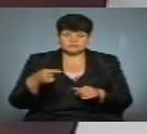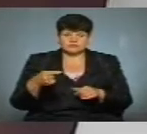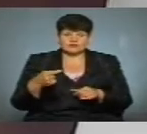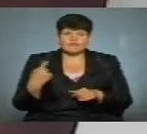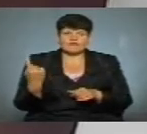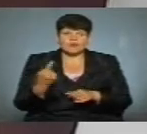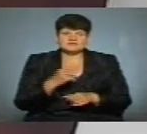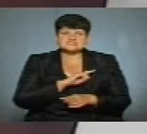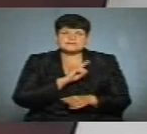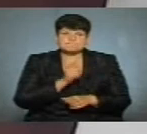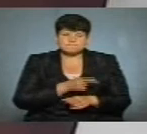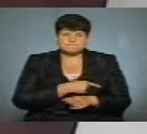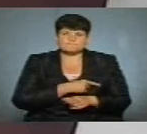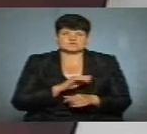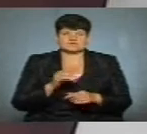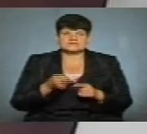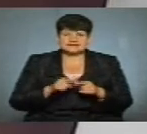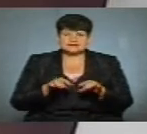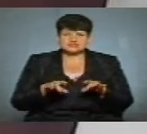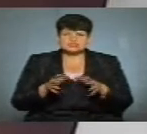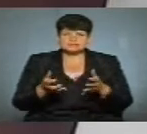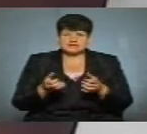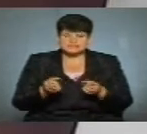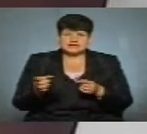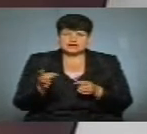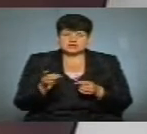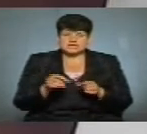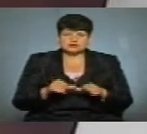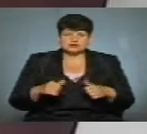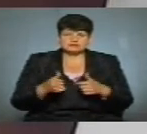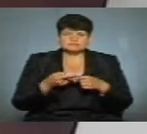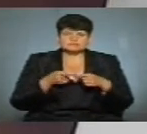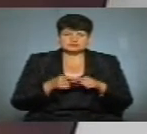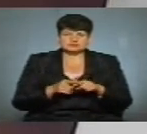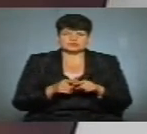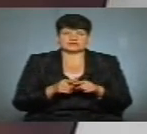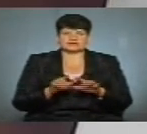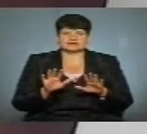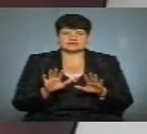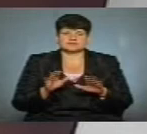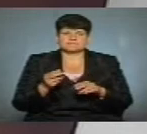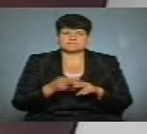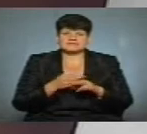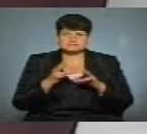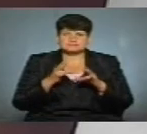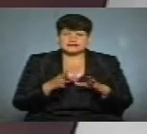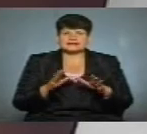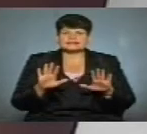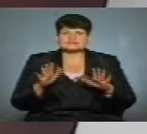області посилять. Таке рішення прийняли під час регіональної комісії з техногенно-екологічної безпеки і надзвичайних ситуацій, розповів